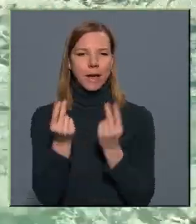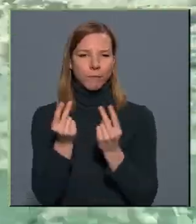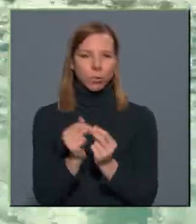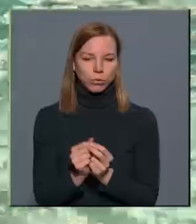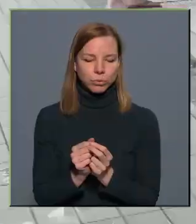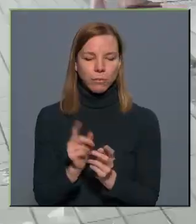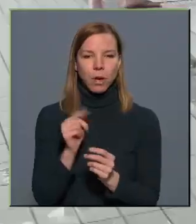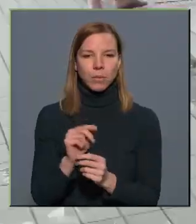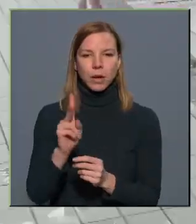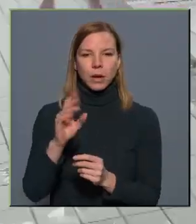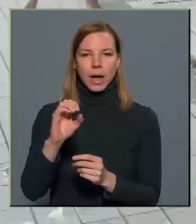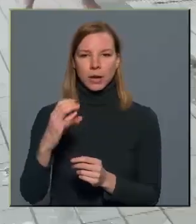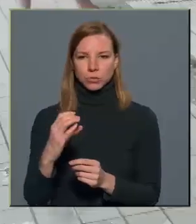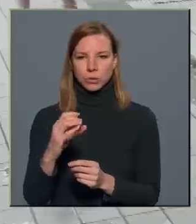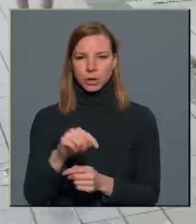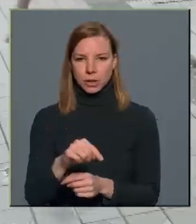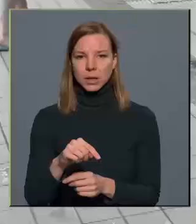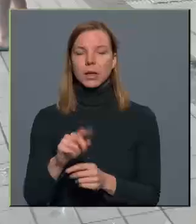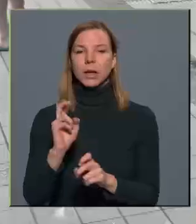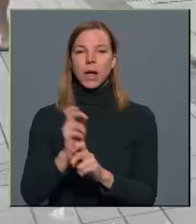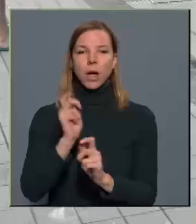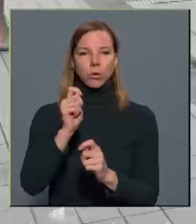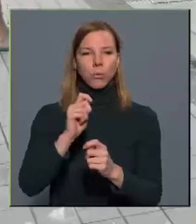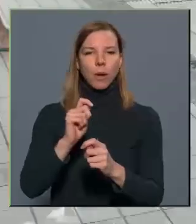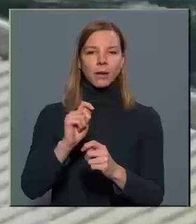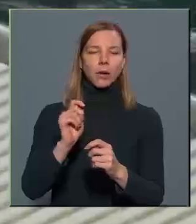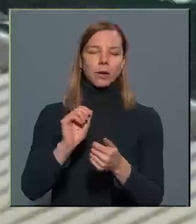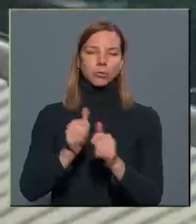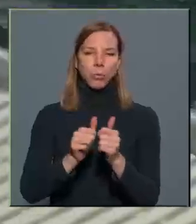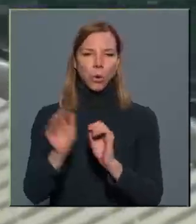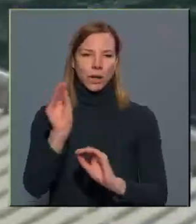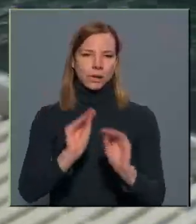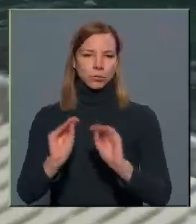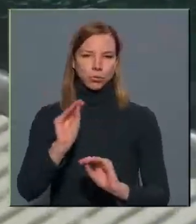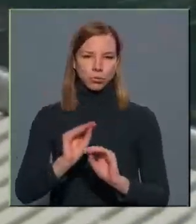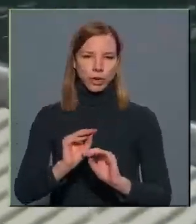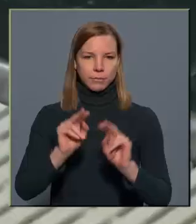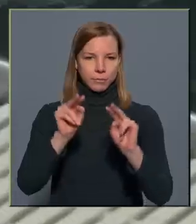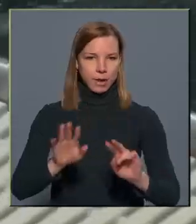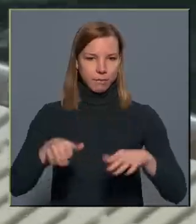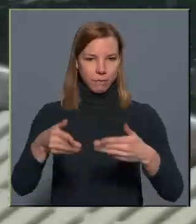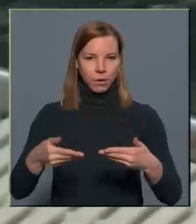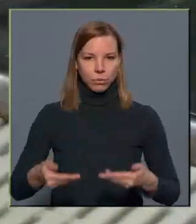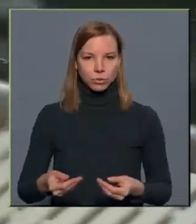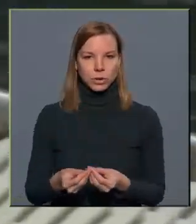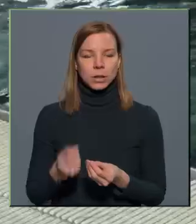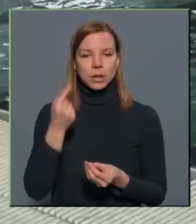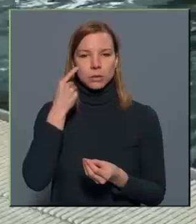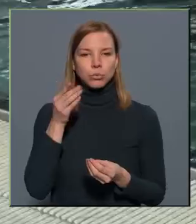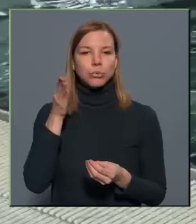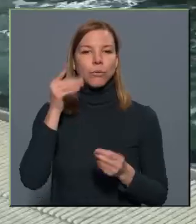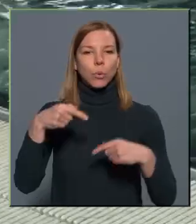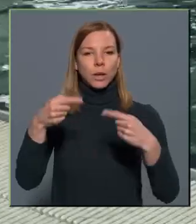is Kőbányán a sportegyesületek közül megvalósít és át tud adni a jövő